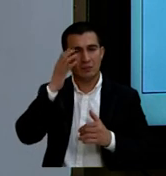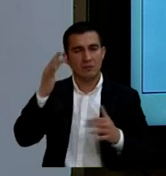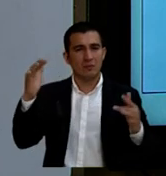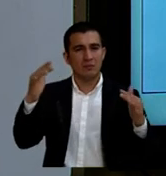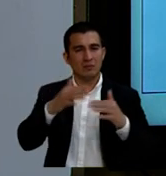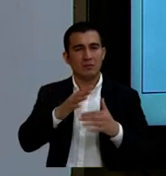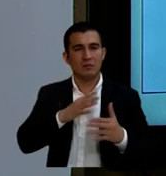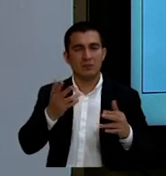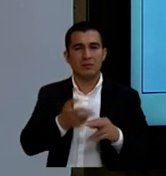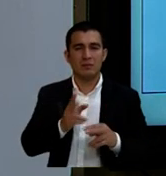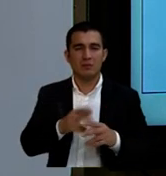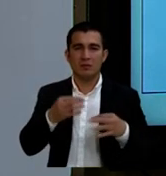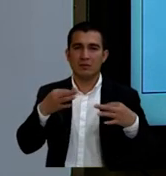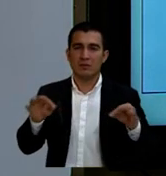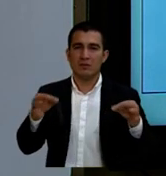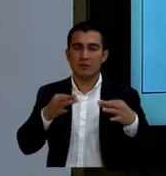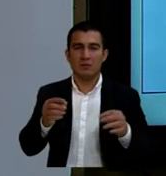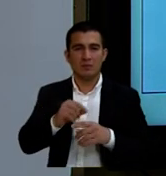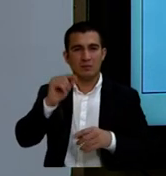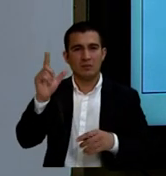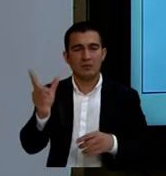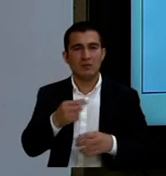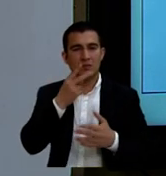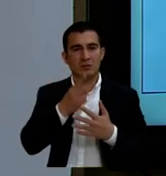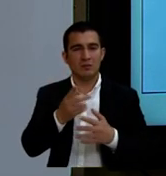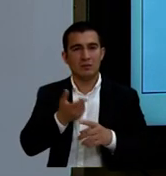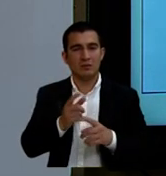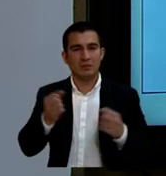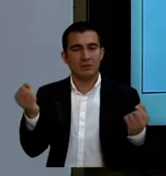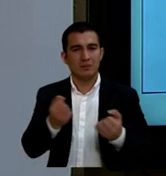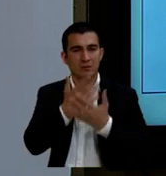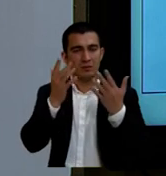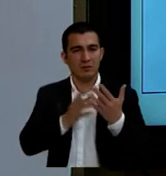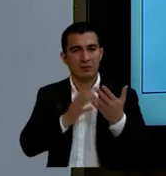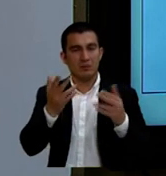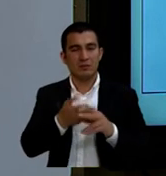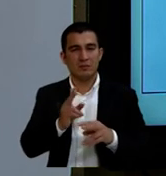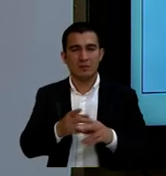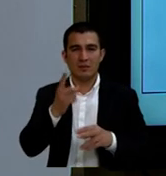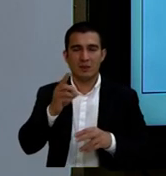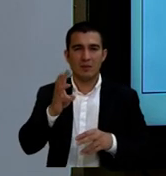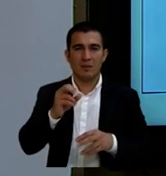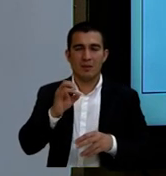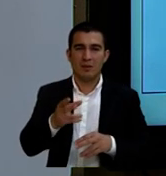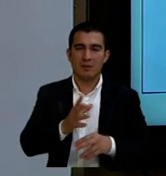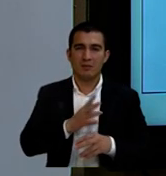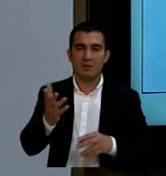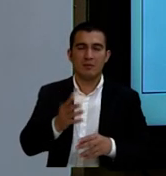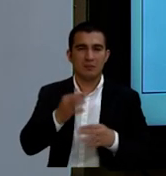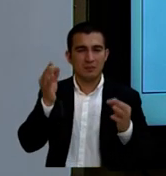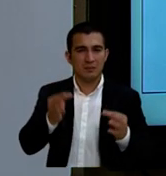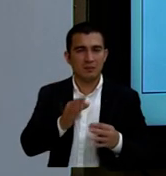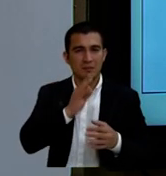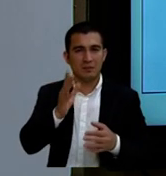supurilib, ozod-ozod to'linoy samoda nur sochdi. Bir malak bor edi, kelin bo'ldi.